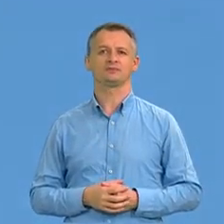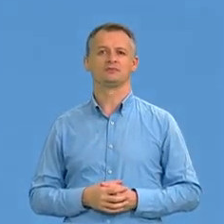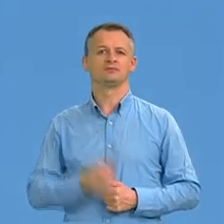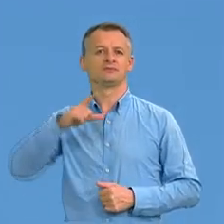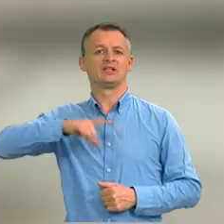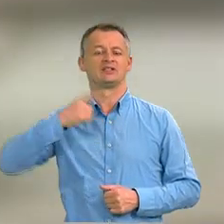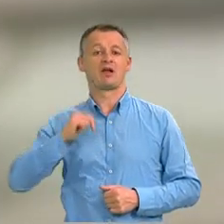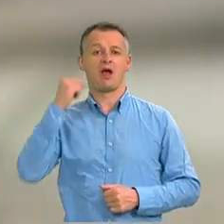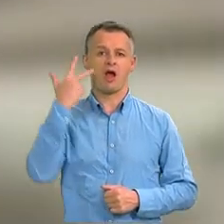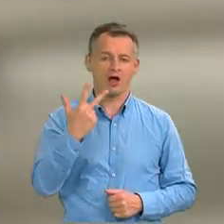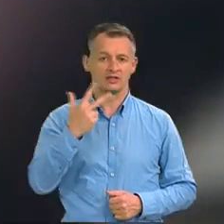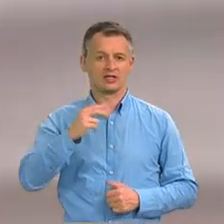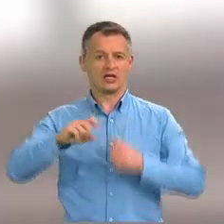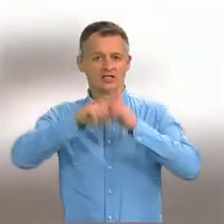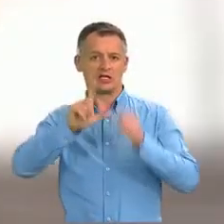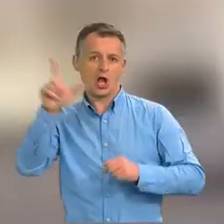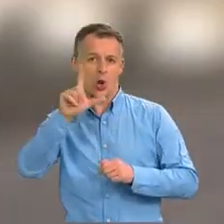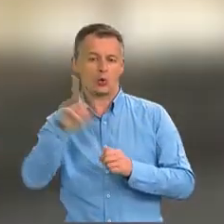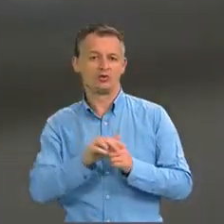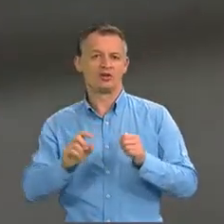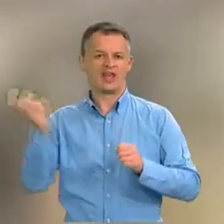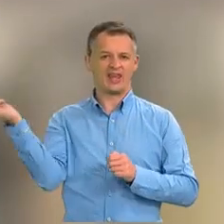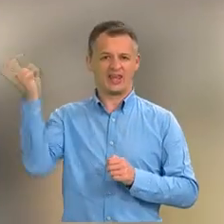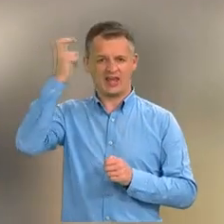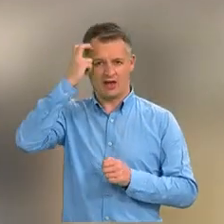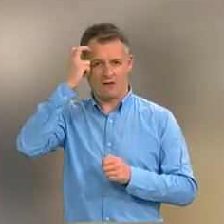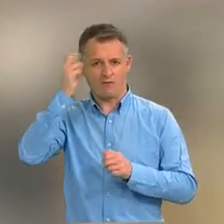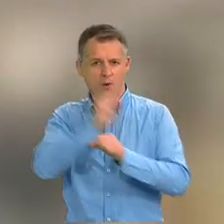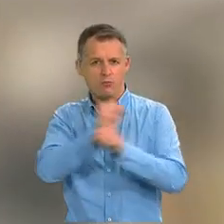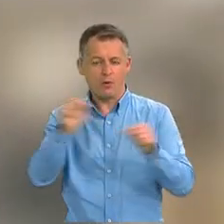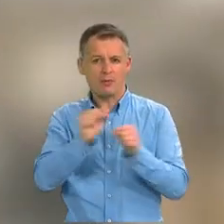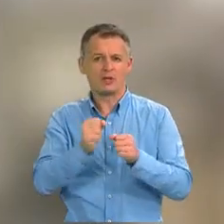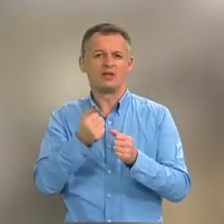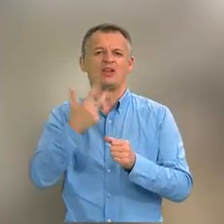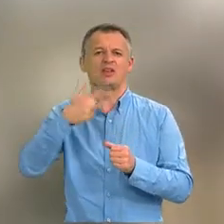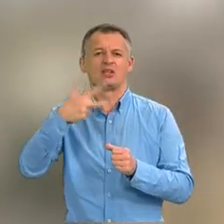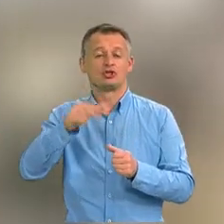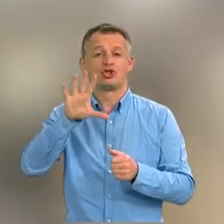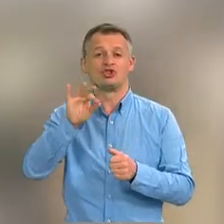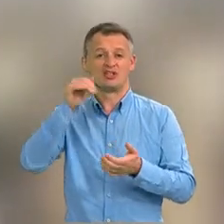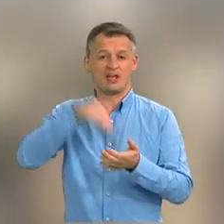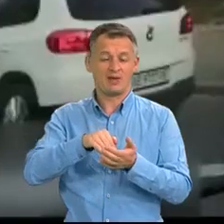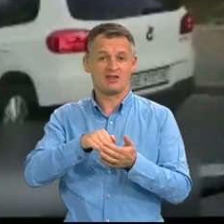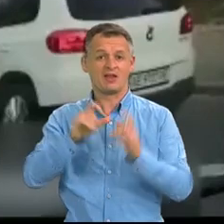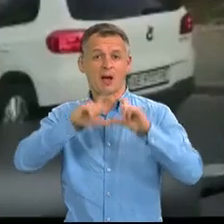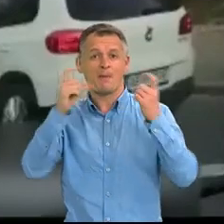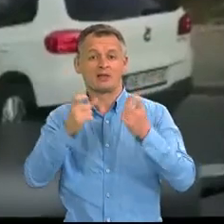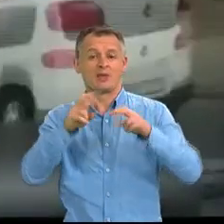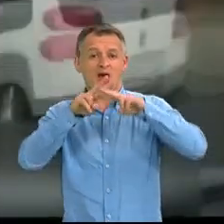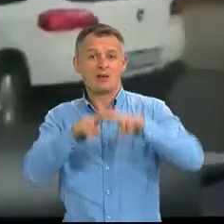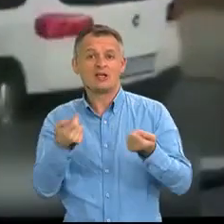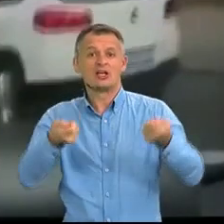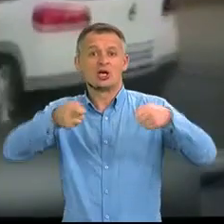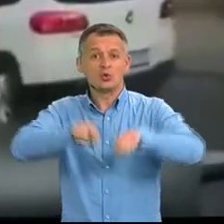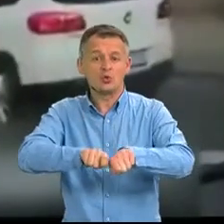Este a treia zi de luni în care Kievul este bombardat intens. Peste 350.000 de apartamente au fost lăsate fără lumină, după ce mai multe rachete